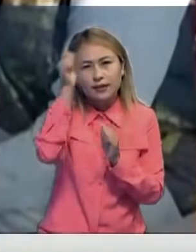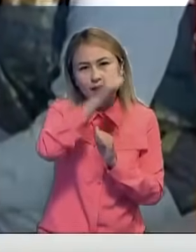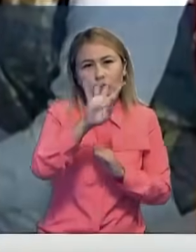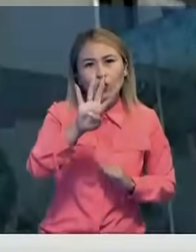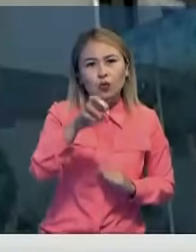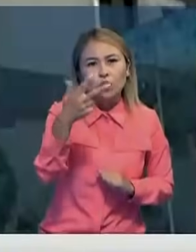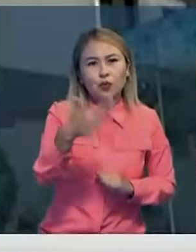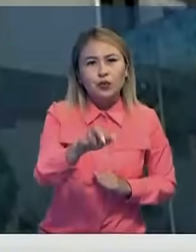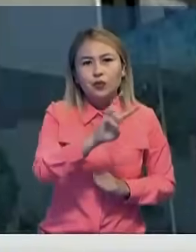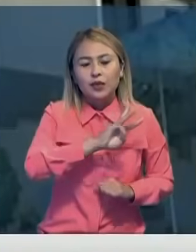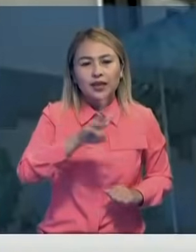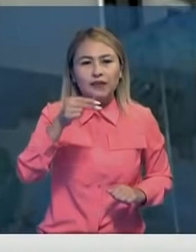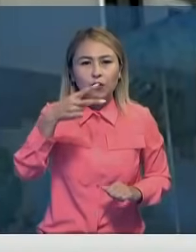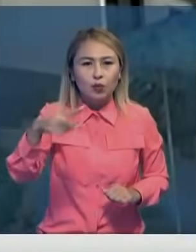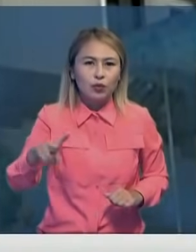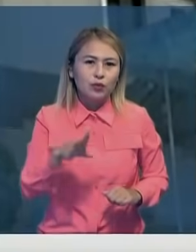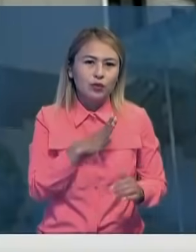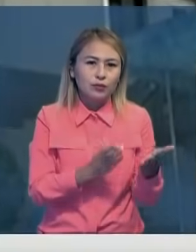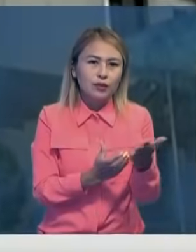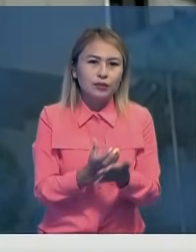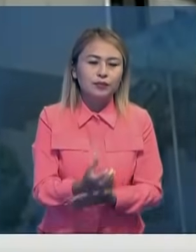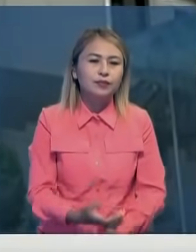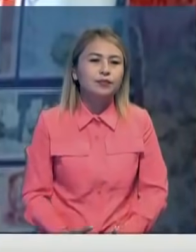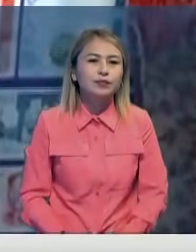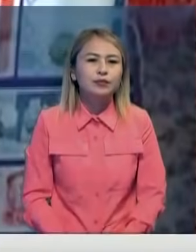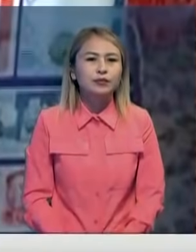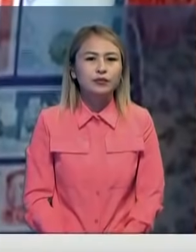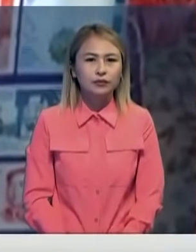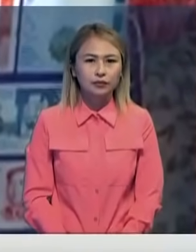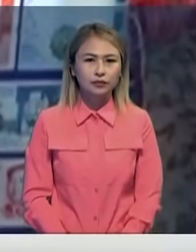сайын 430 миллион еуро бөліп отырыпты.